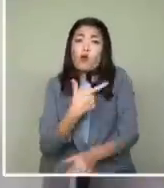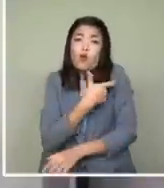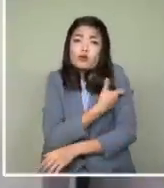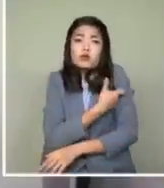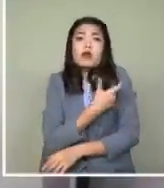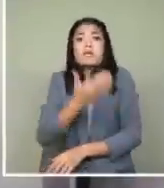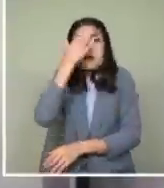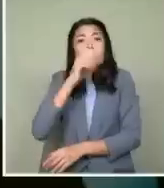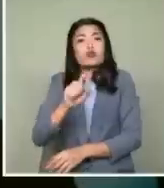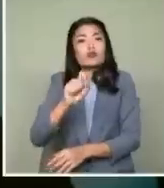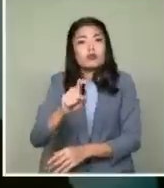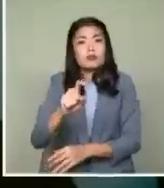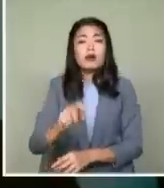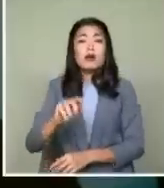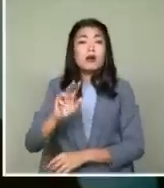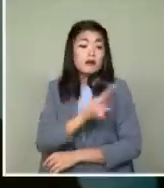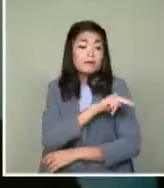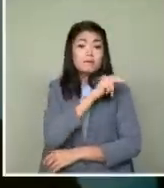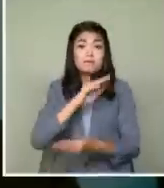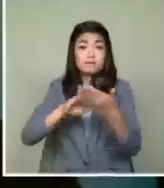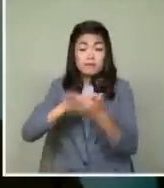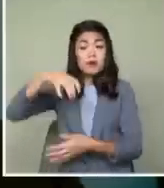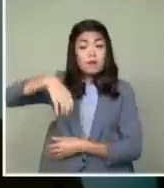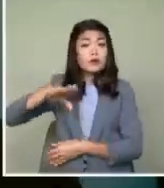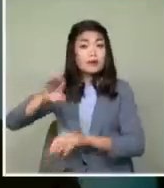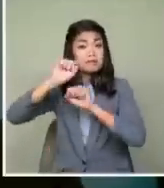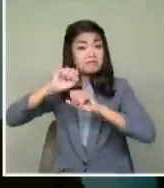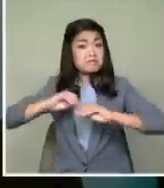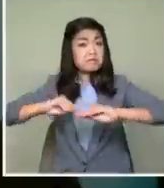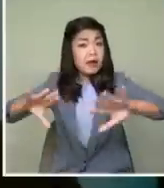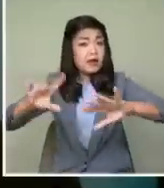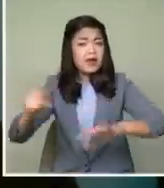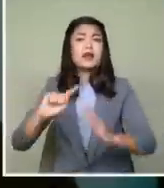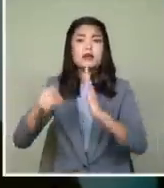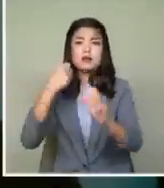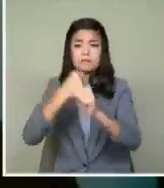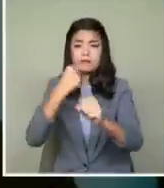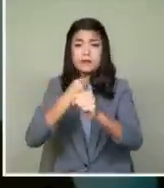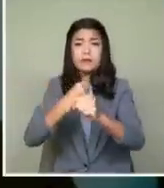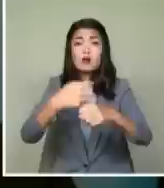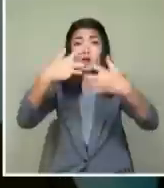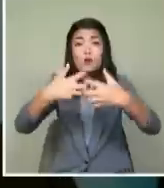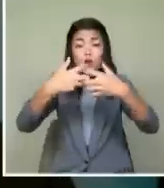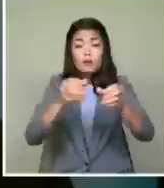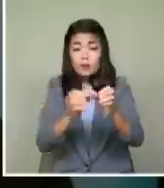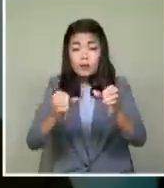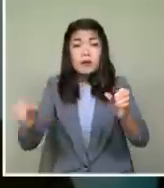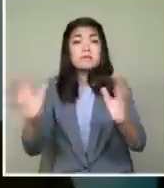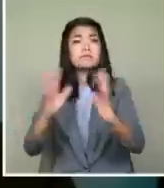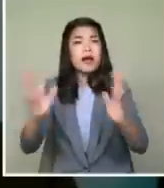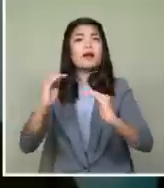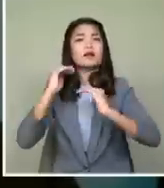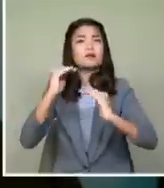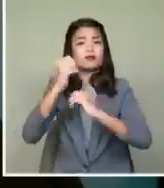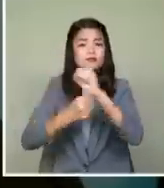ไปค่ะแต่ว่าบริษัทซิสติมาของรัสเซียก็ได้ประกาศแล้วนะคะว่าจะเริ่มต้นผลิตวัคซีนตัวนี้ในปริมาณมากภาย